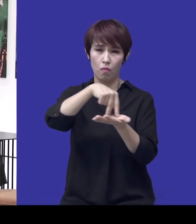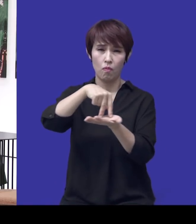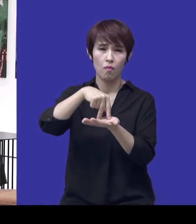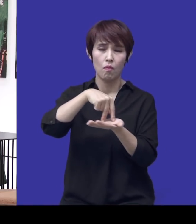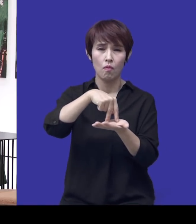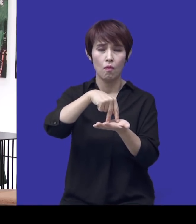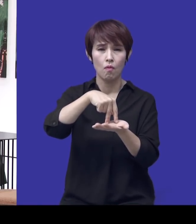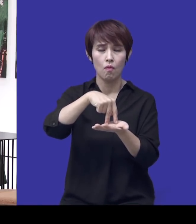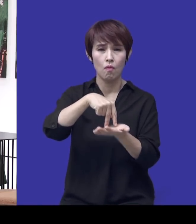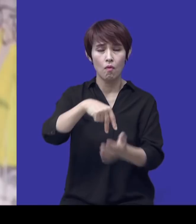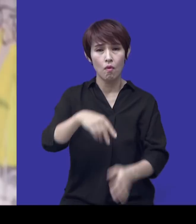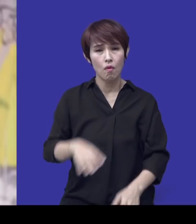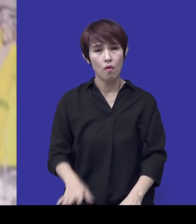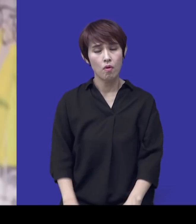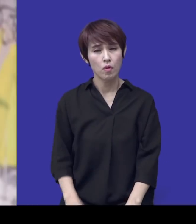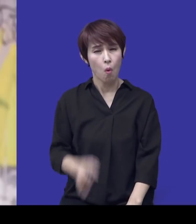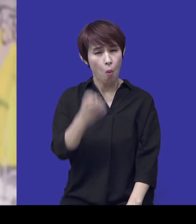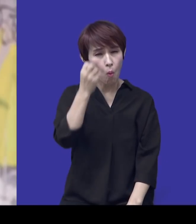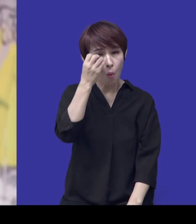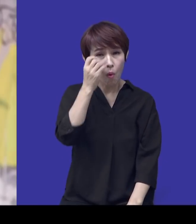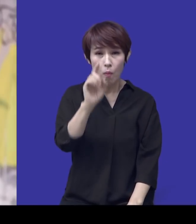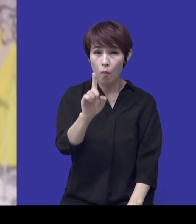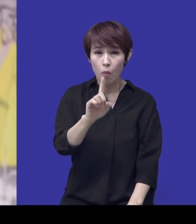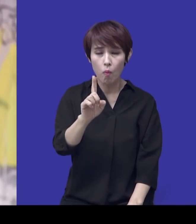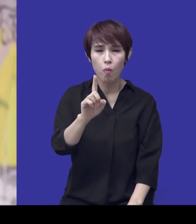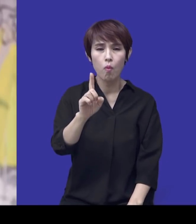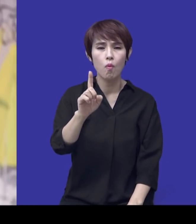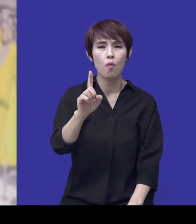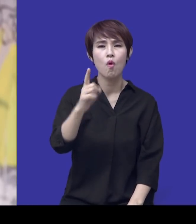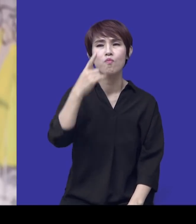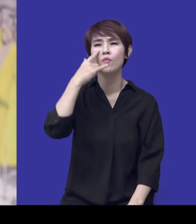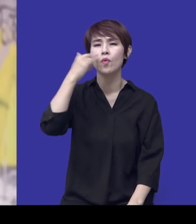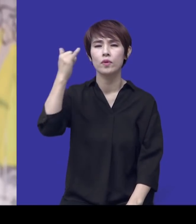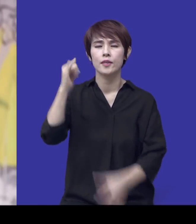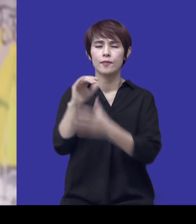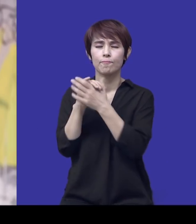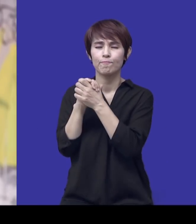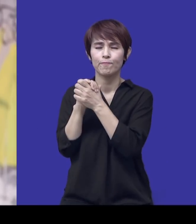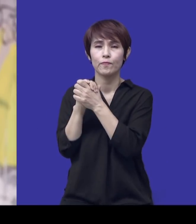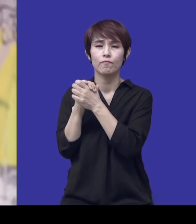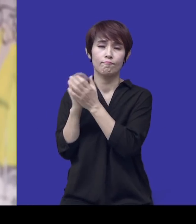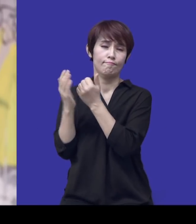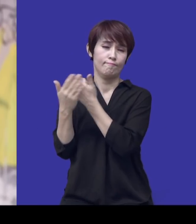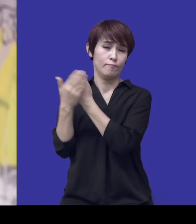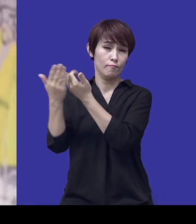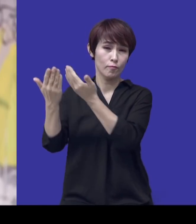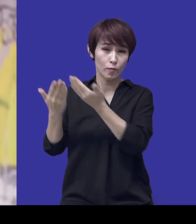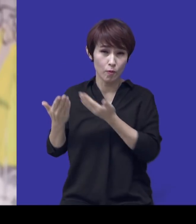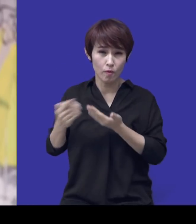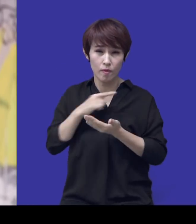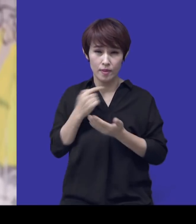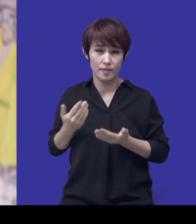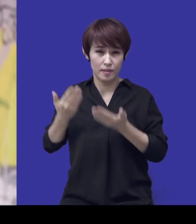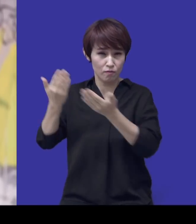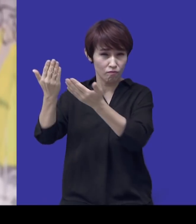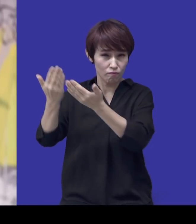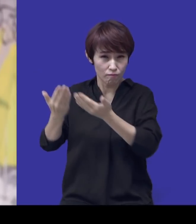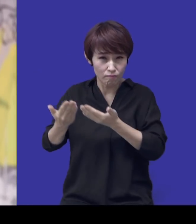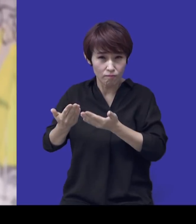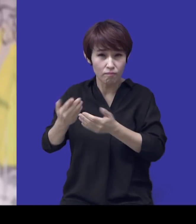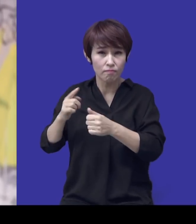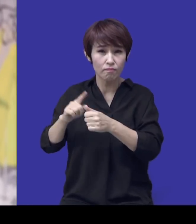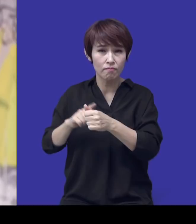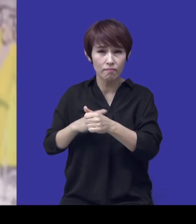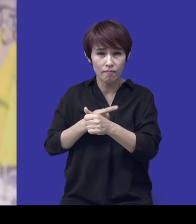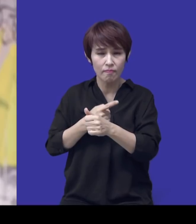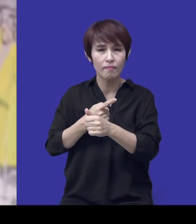그렇지만 또 신기한 게 이 부모님의 그동안의 기도와 헌신으로 인해서 네. 제가